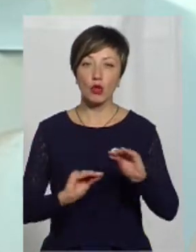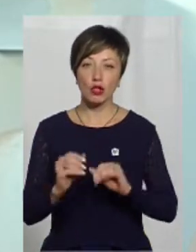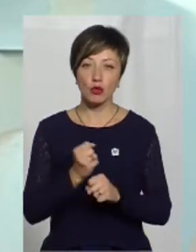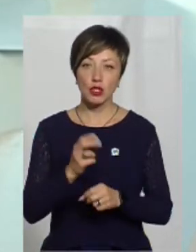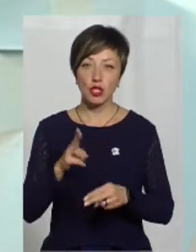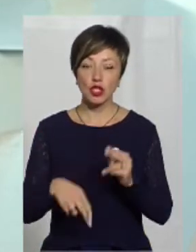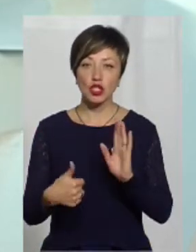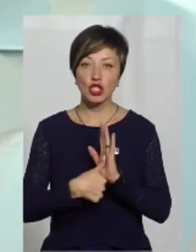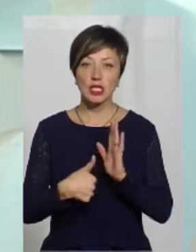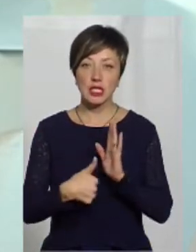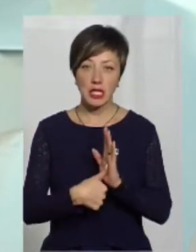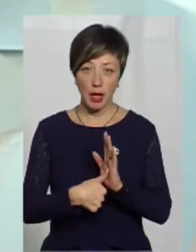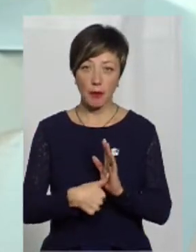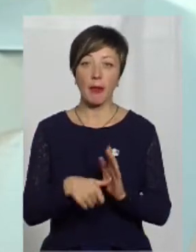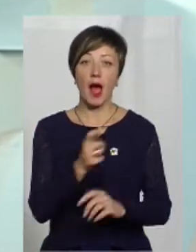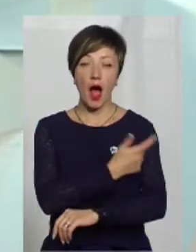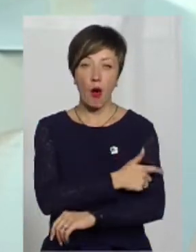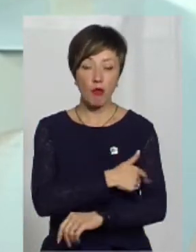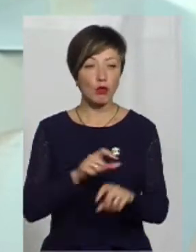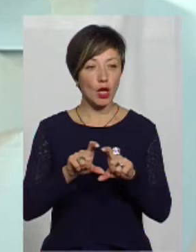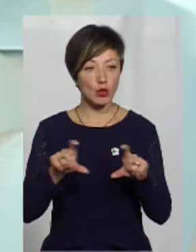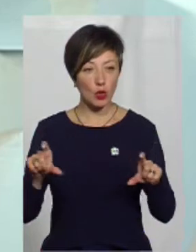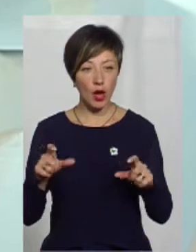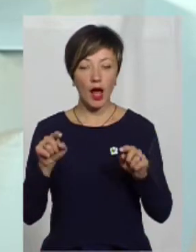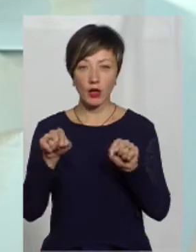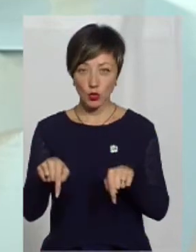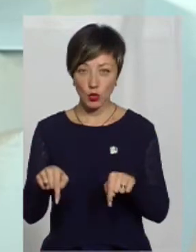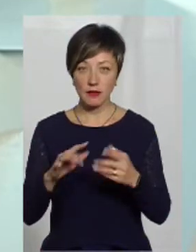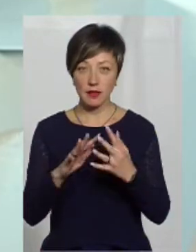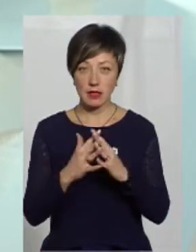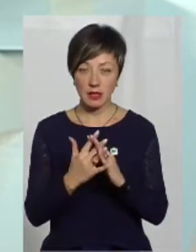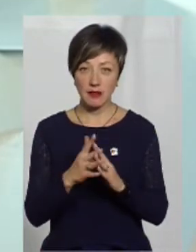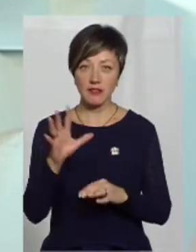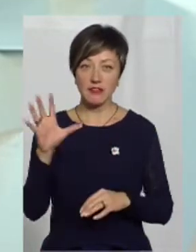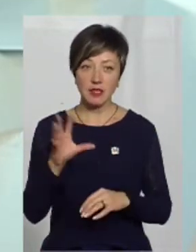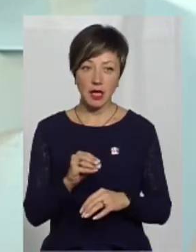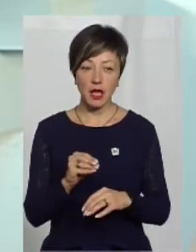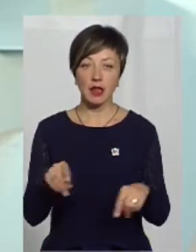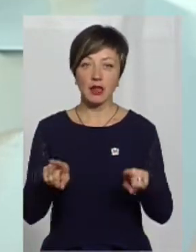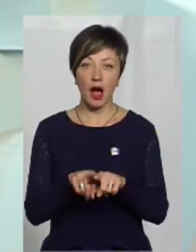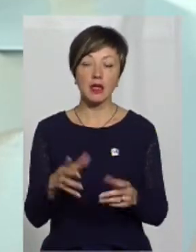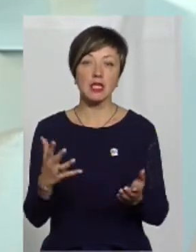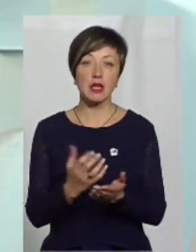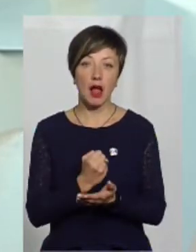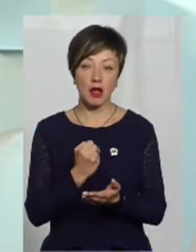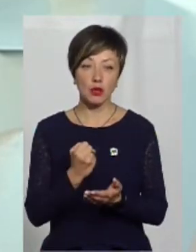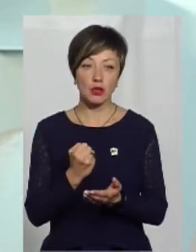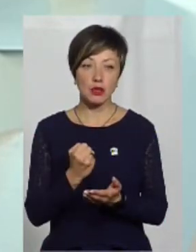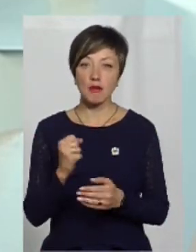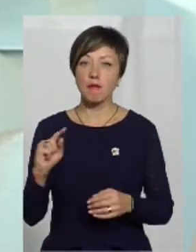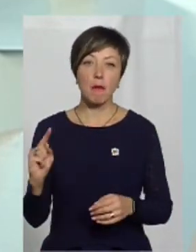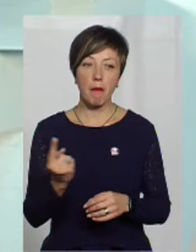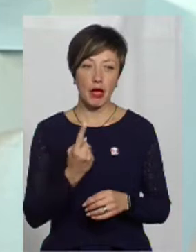закінчені у 6 амбулаторіях. А так, як у пільному Олексинці все якби склалося